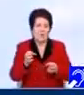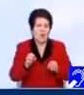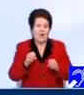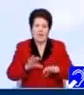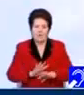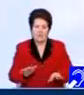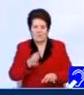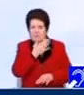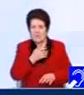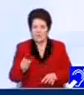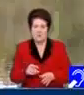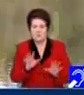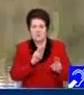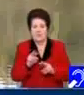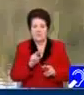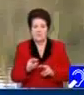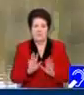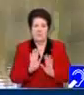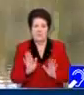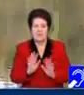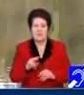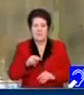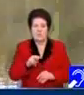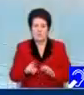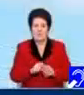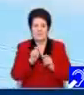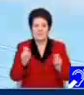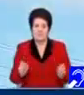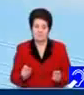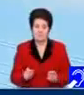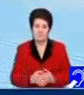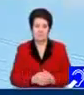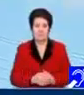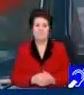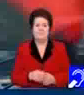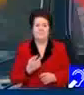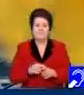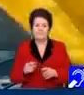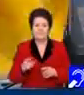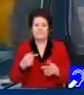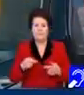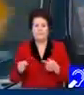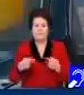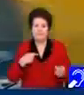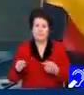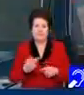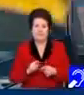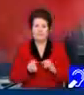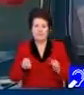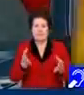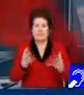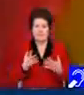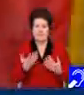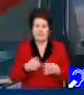termenul, așa că punctul comun de control s-a deschis abia în luna iulie. Noi facem o diferență foarte clară